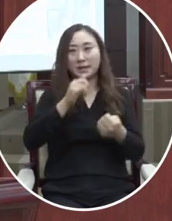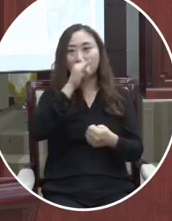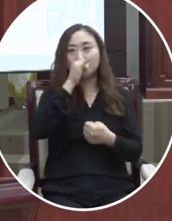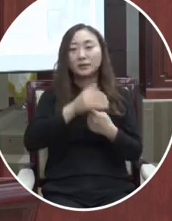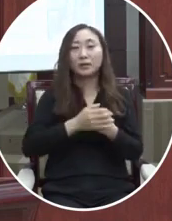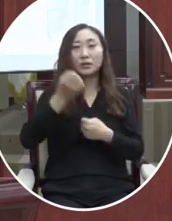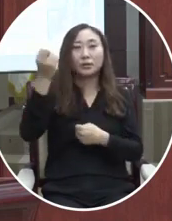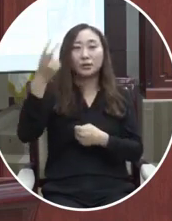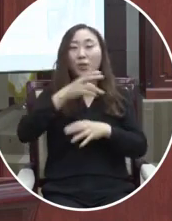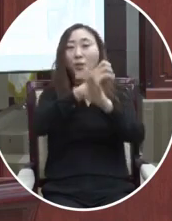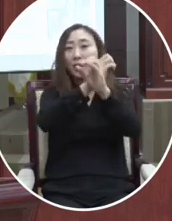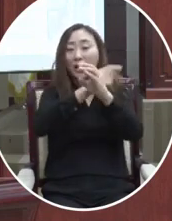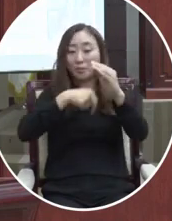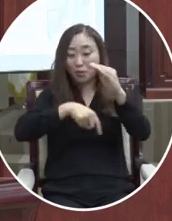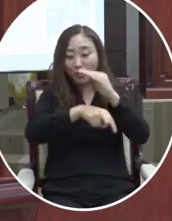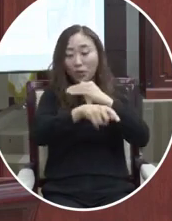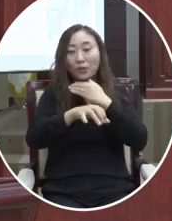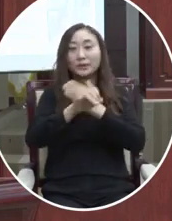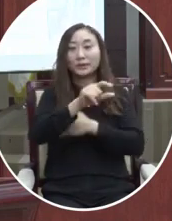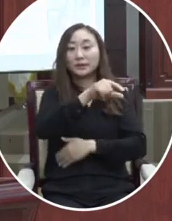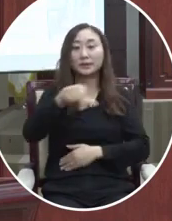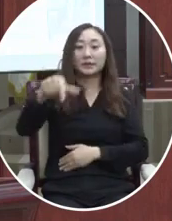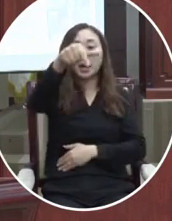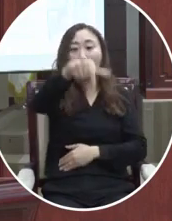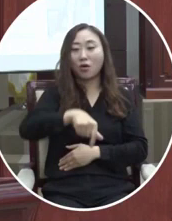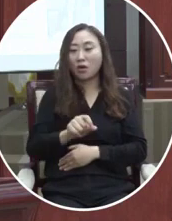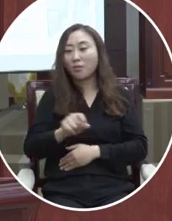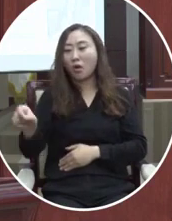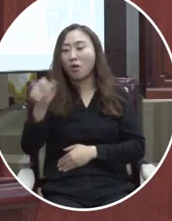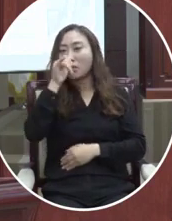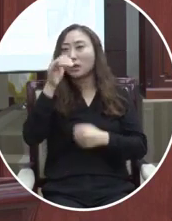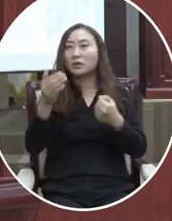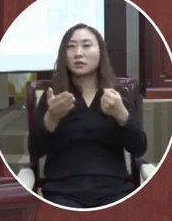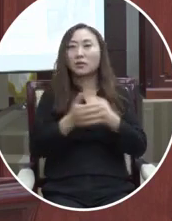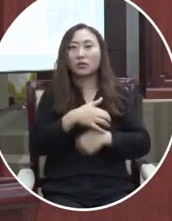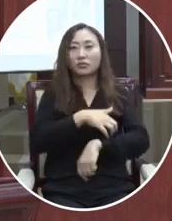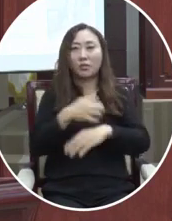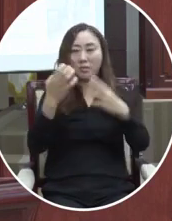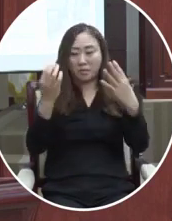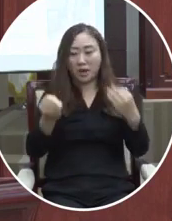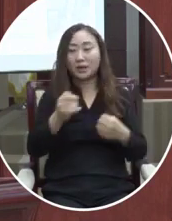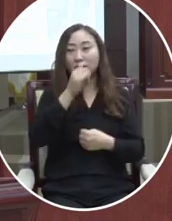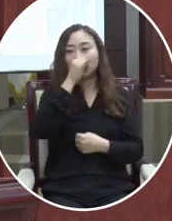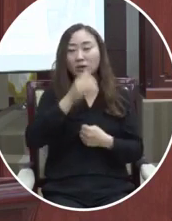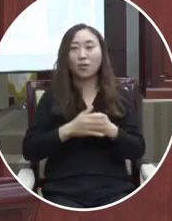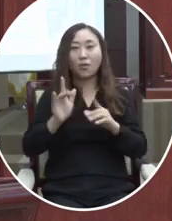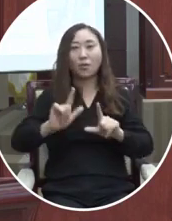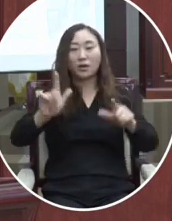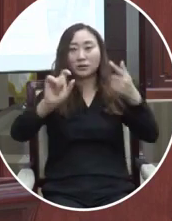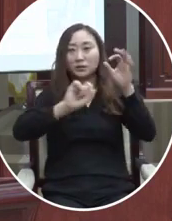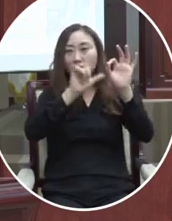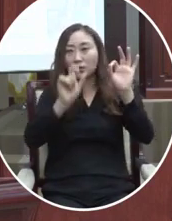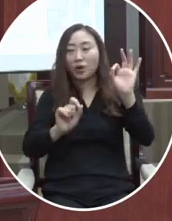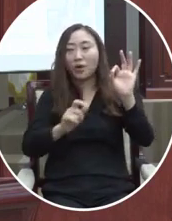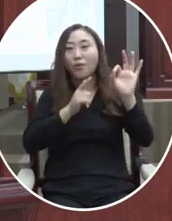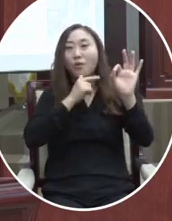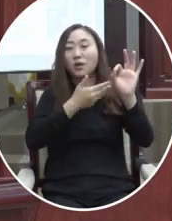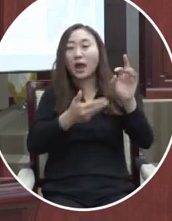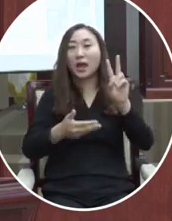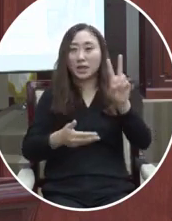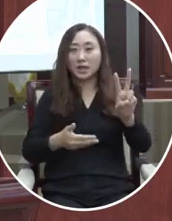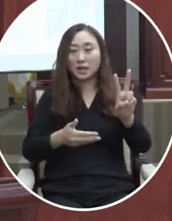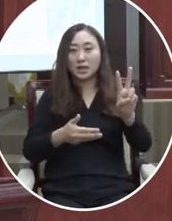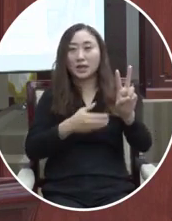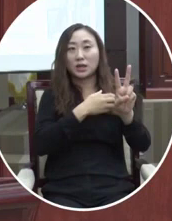있습니다 또한 횡단보도와 사거리가 떨어져 있어 불편함이 많습니다 올해 10월 월계